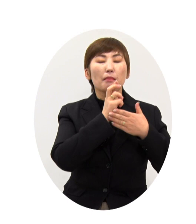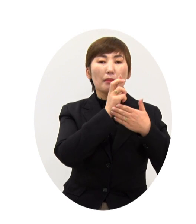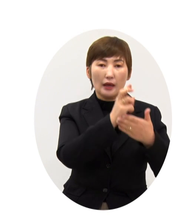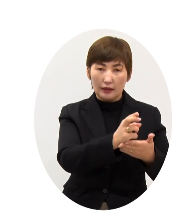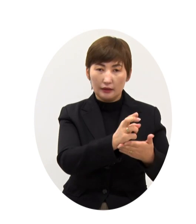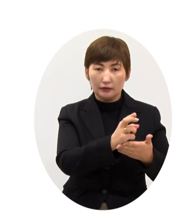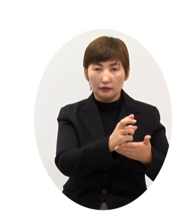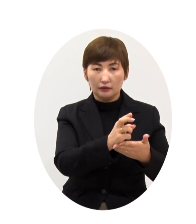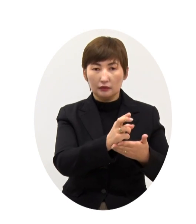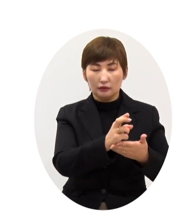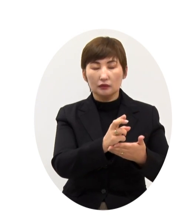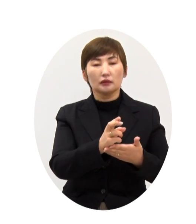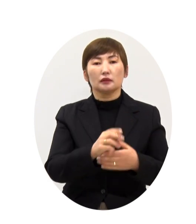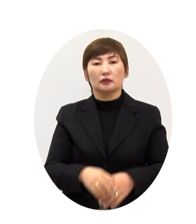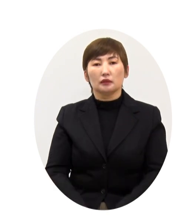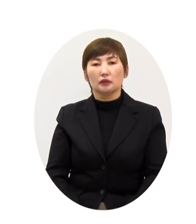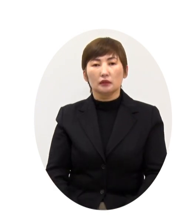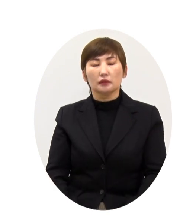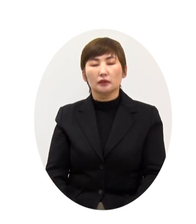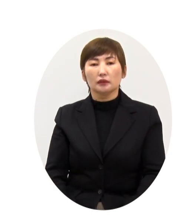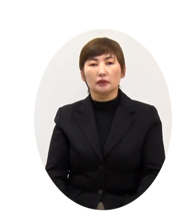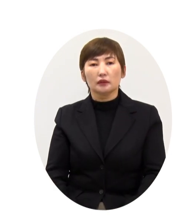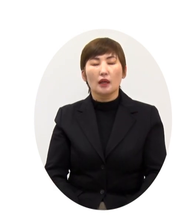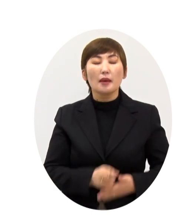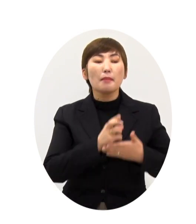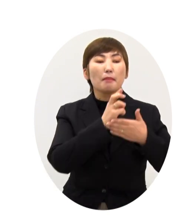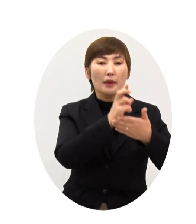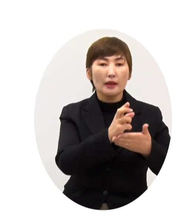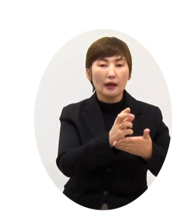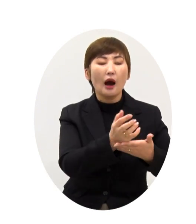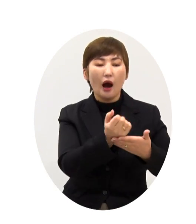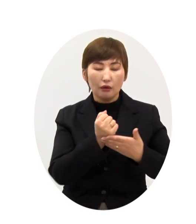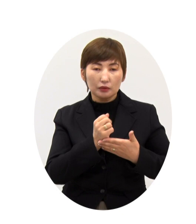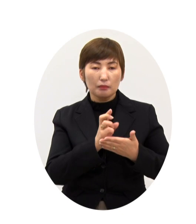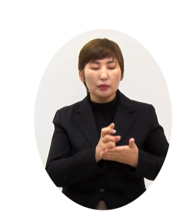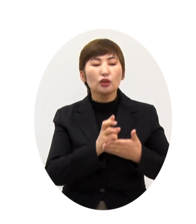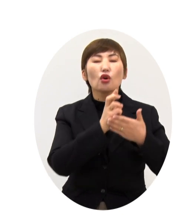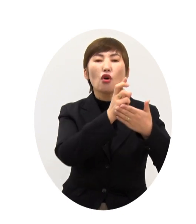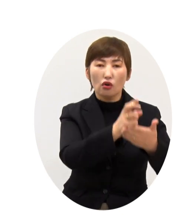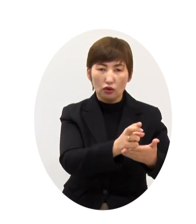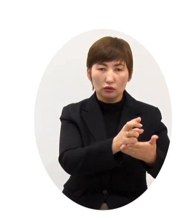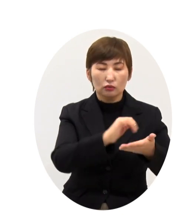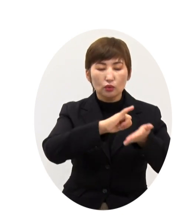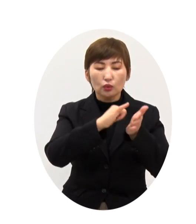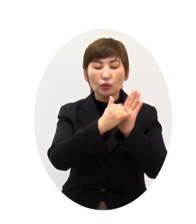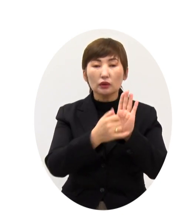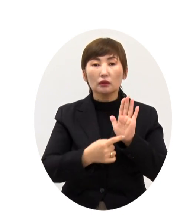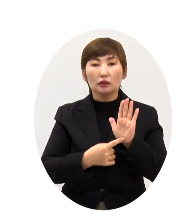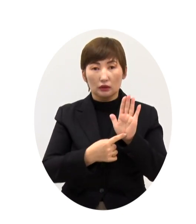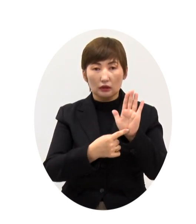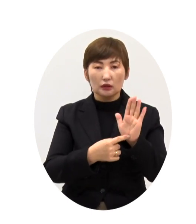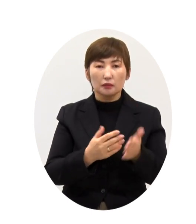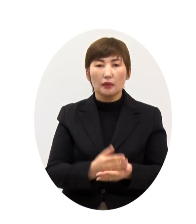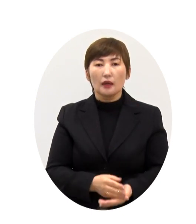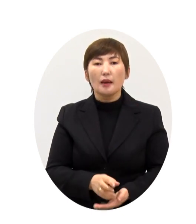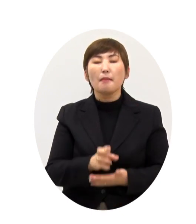бэлэг дурсгалын бэлгийг хэлээд байгаа. За, бэлэг дурсгалын гэхээр бэлэг авах, бэлэг өгөх гэсэн утгатай бэлгийг